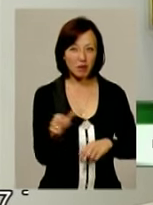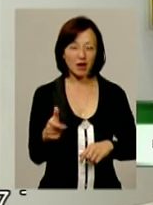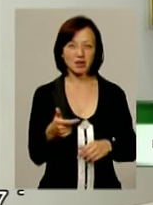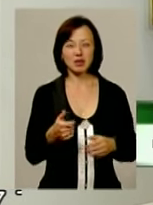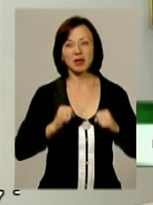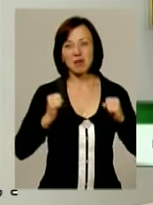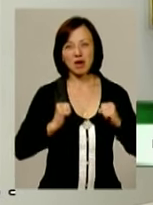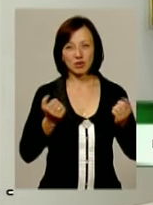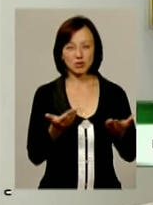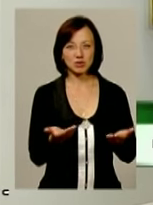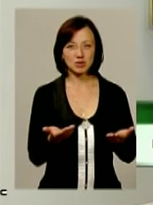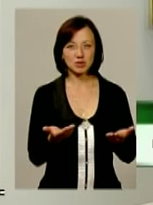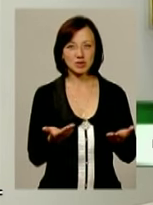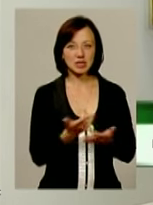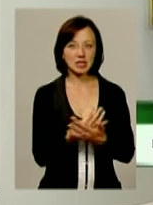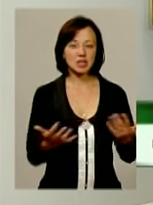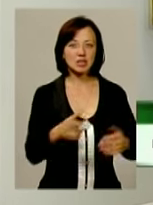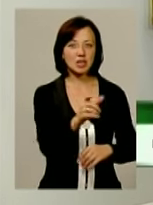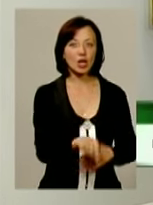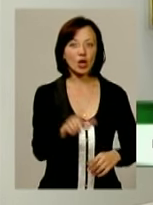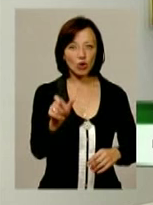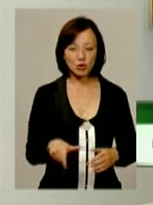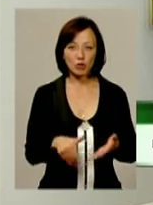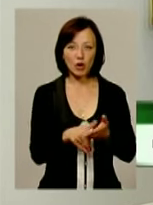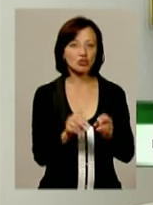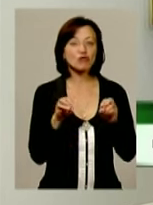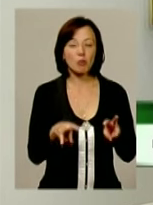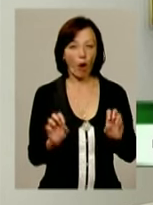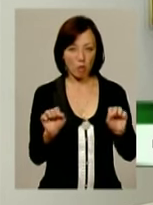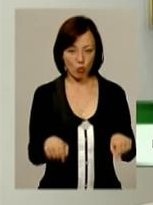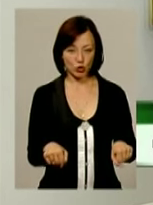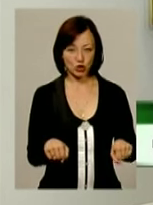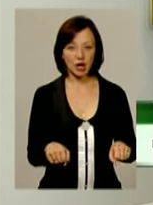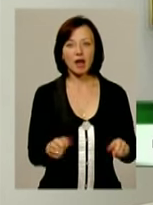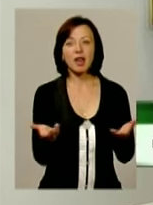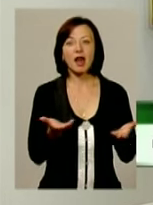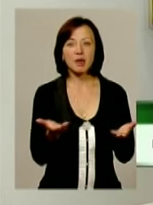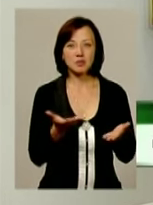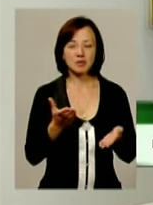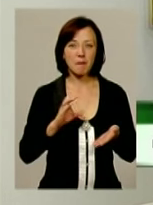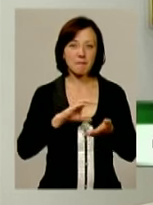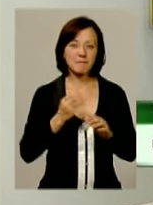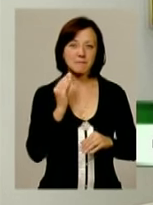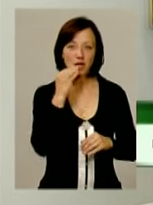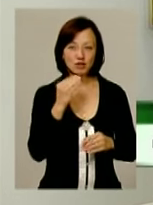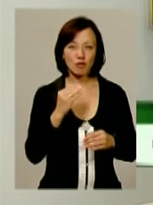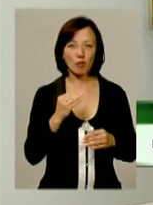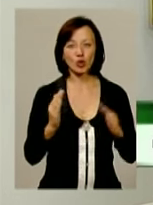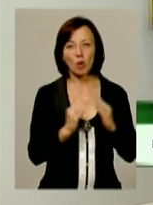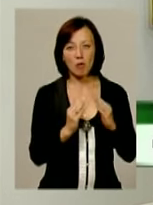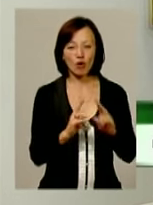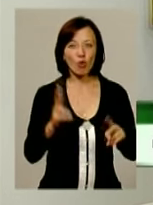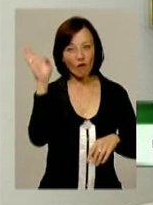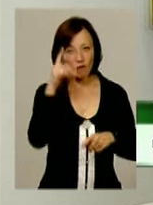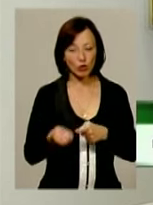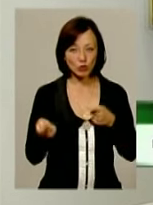намагаються різні люди допомагають тим, хто чим може, хто якимось печивом домашнім, хто водою,